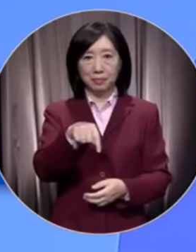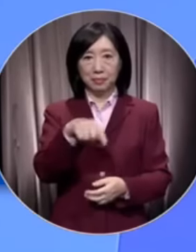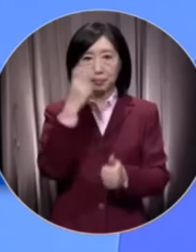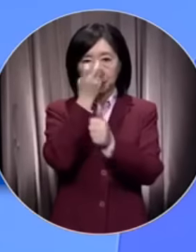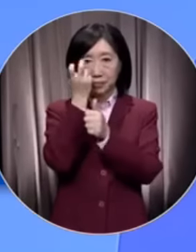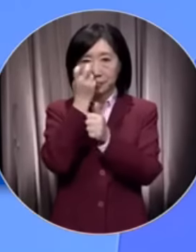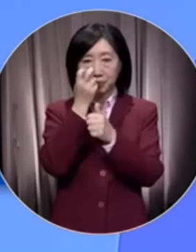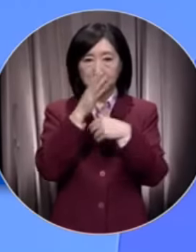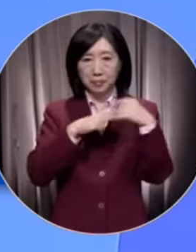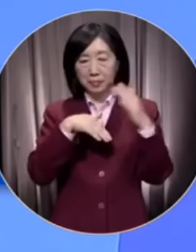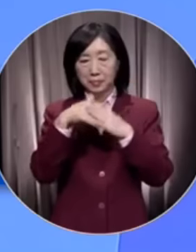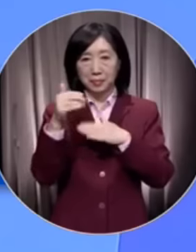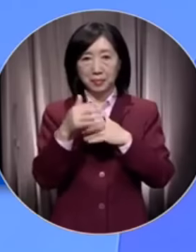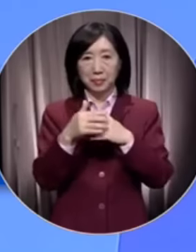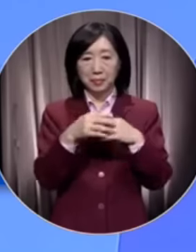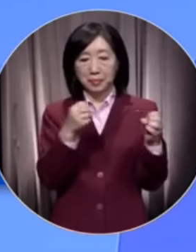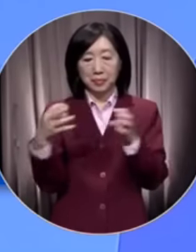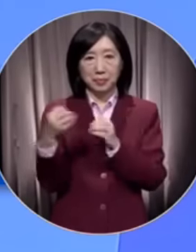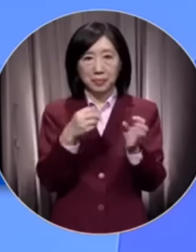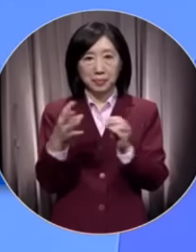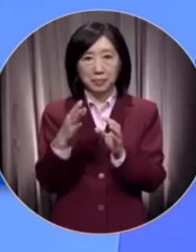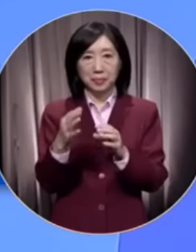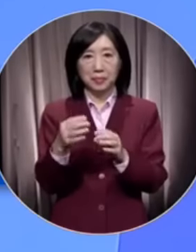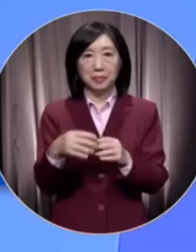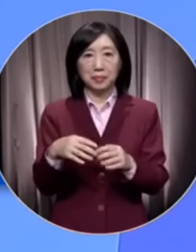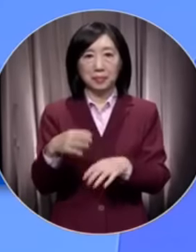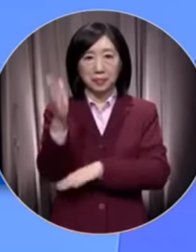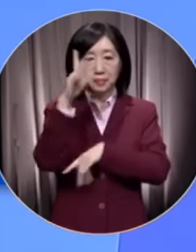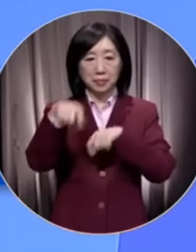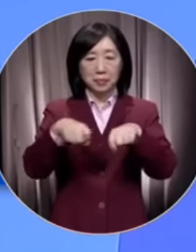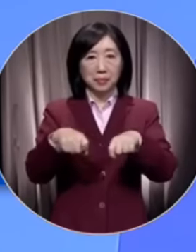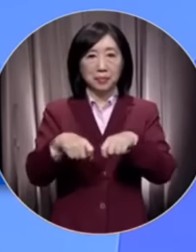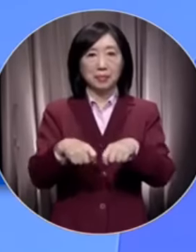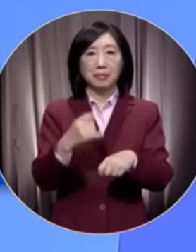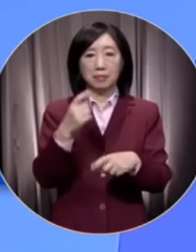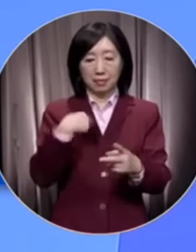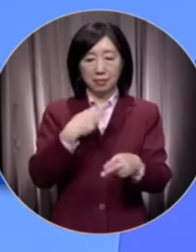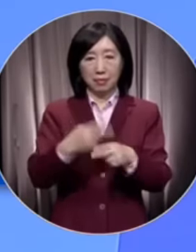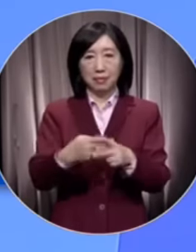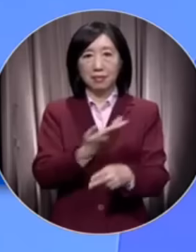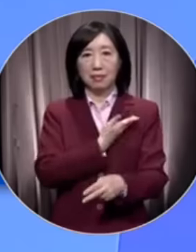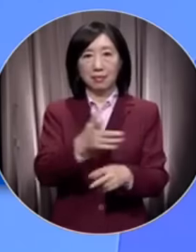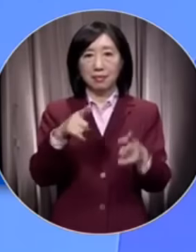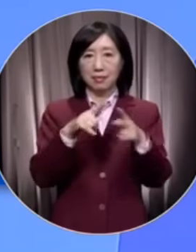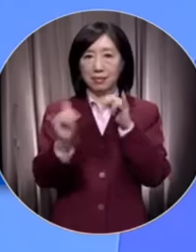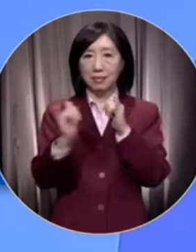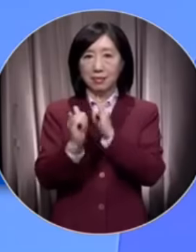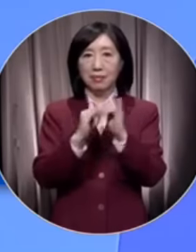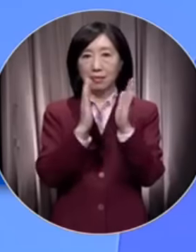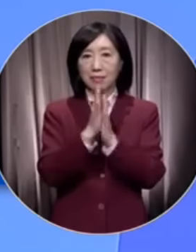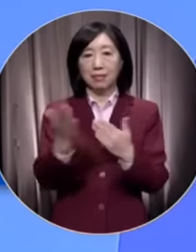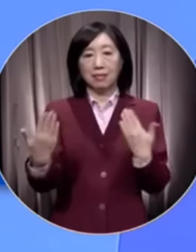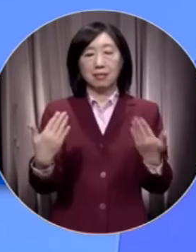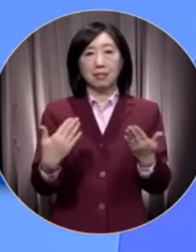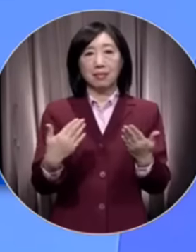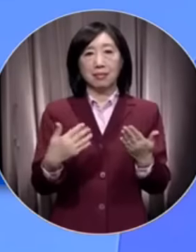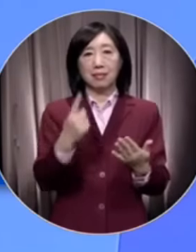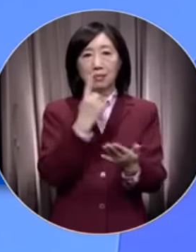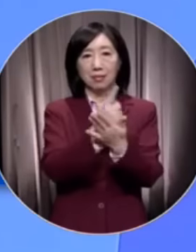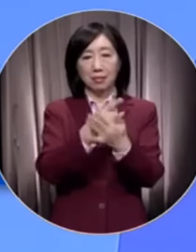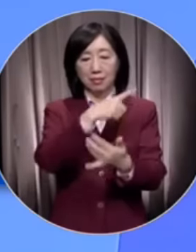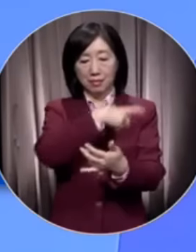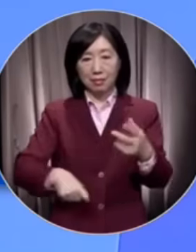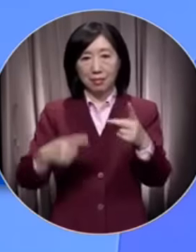验，彼此讨论政见，我相信可以让我们的选民更清楚地了解每一位候选人的性